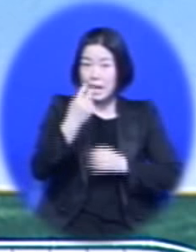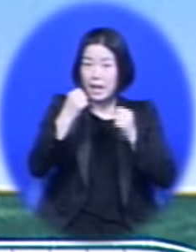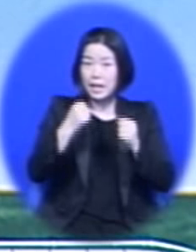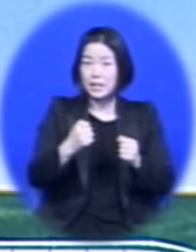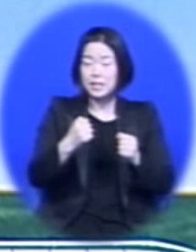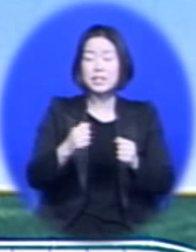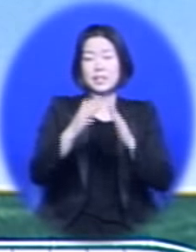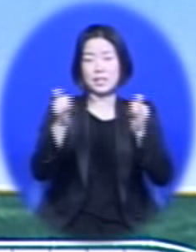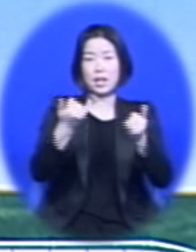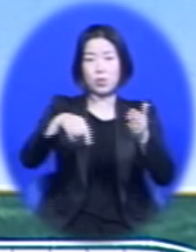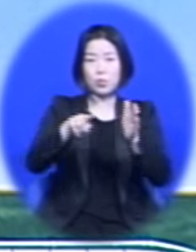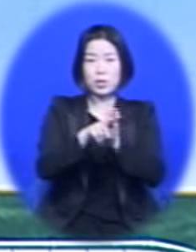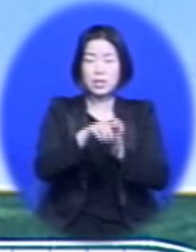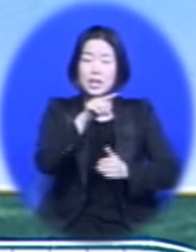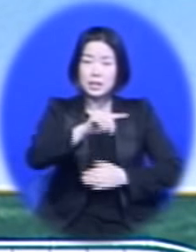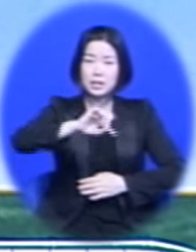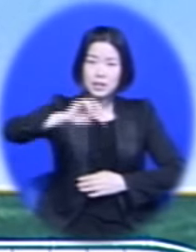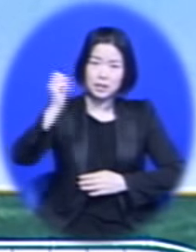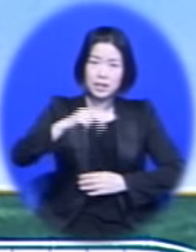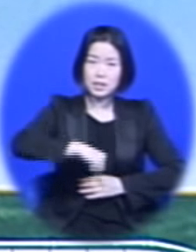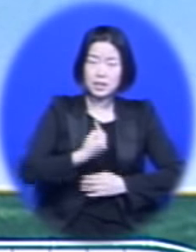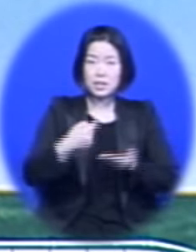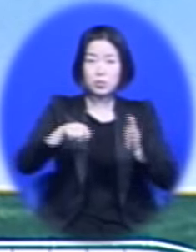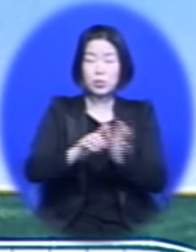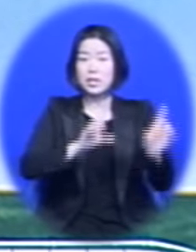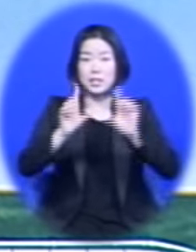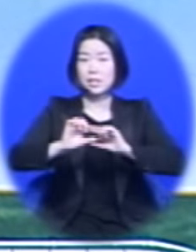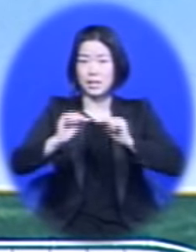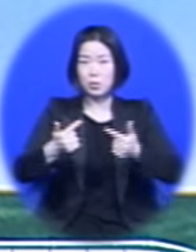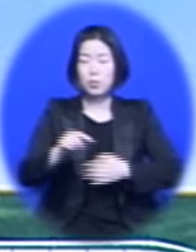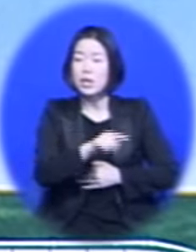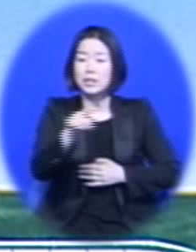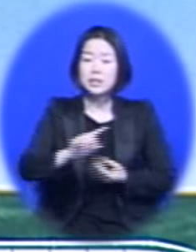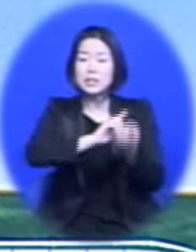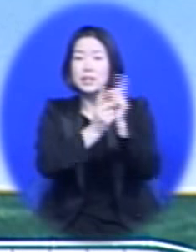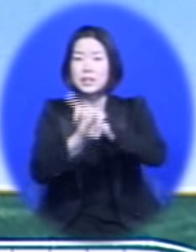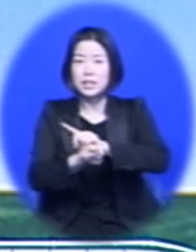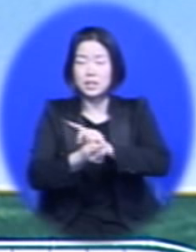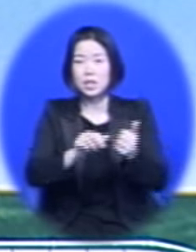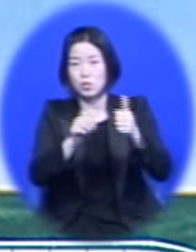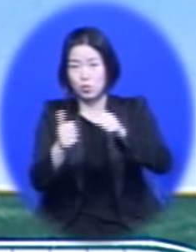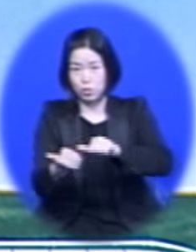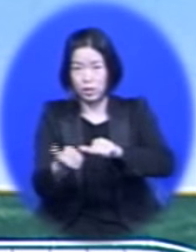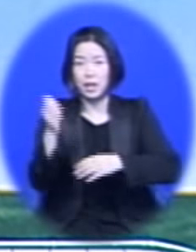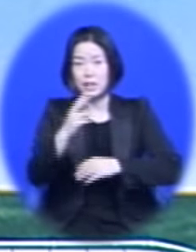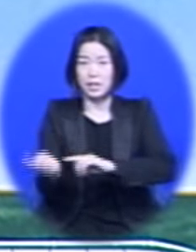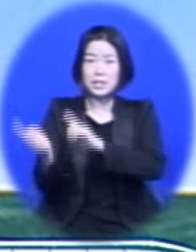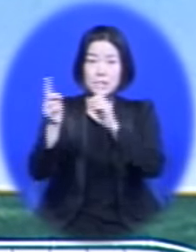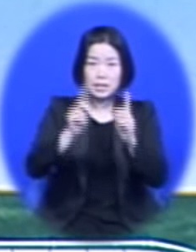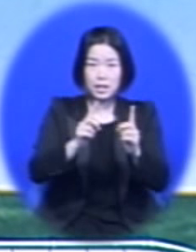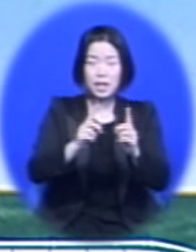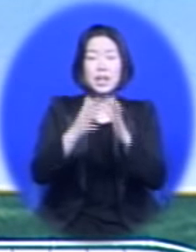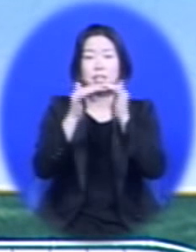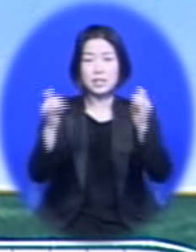하여금 다시는 그들 자신을 위하여 살지 않고 그들을 대신하여 죽었다가 다시 살아나신